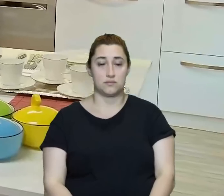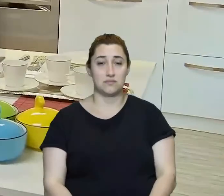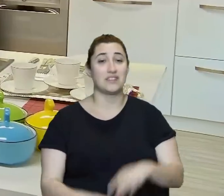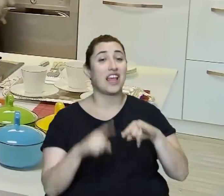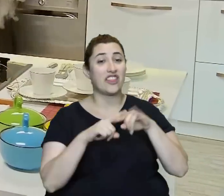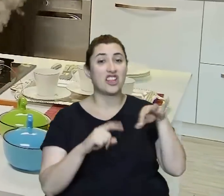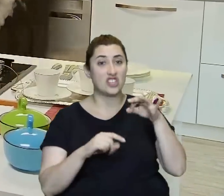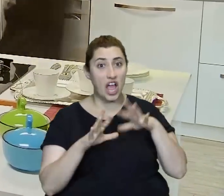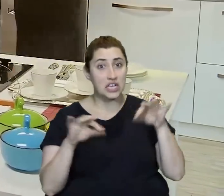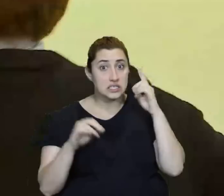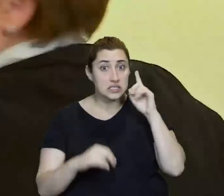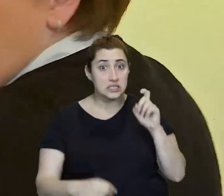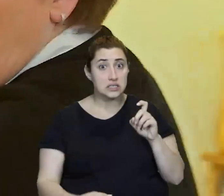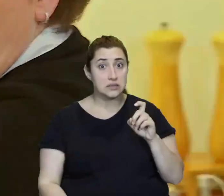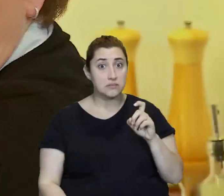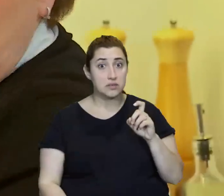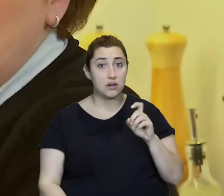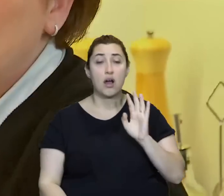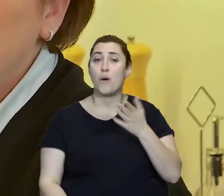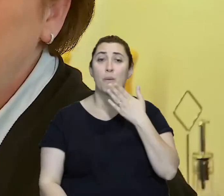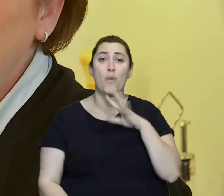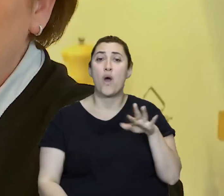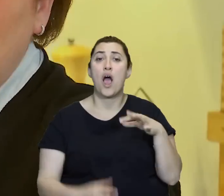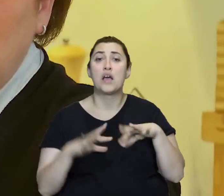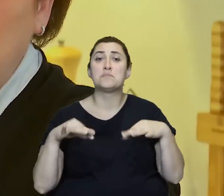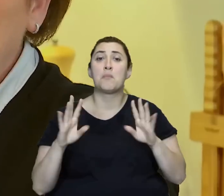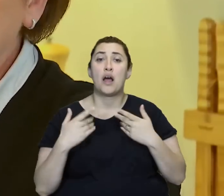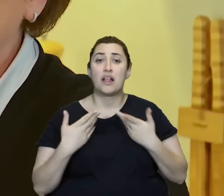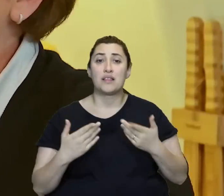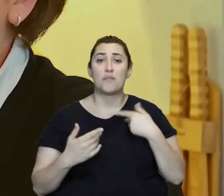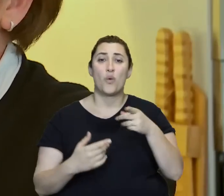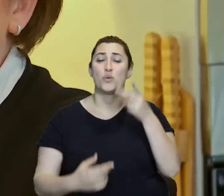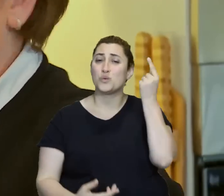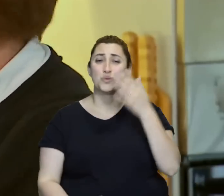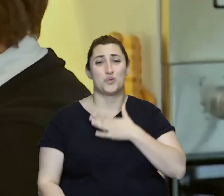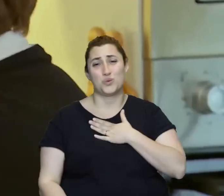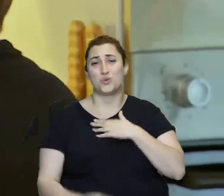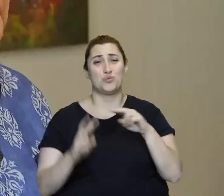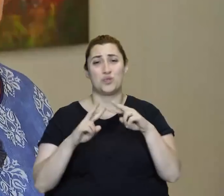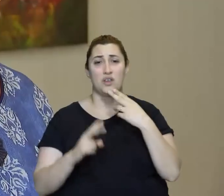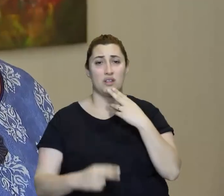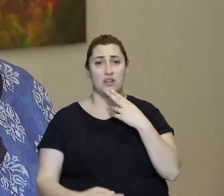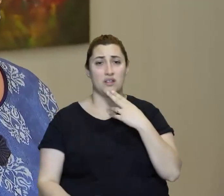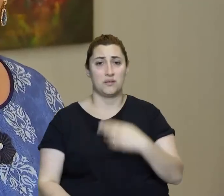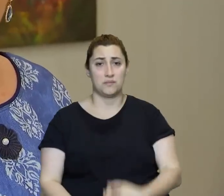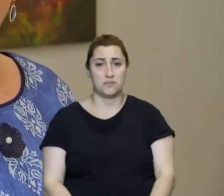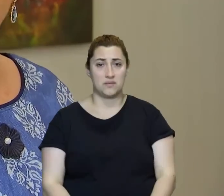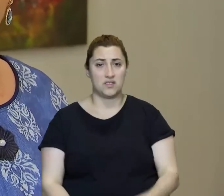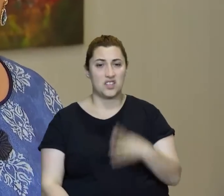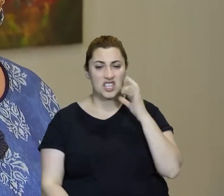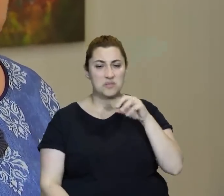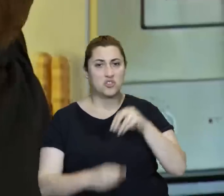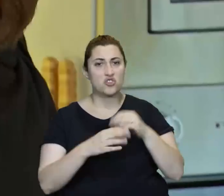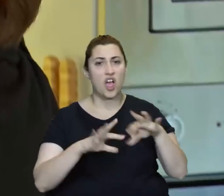Hediye çayım hazır mı? Aa yok, hazır değil. Ben onu tamamen unuttum Hüseyin Hanım. Kime